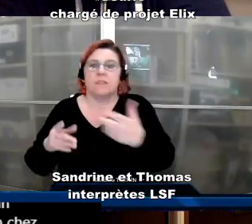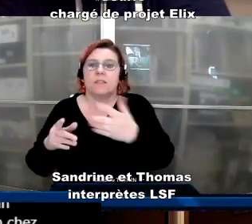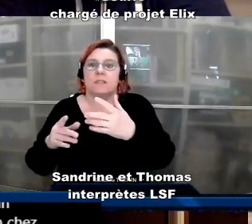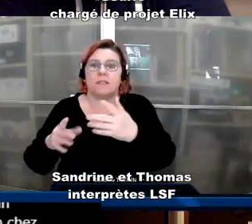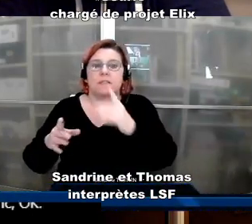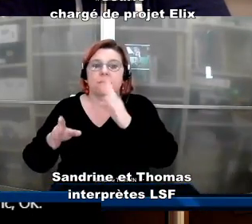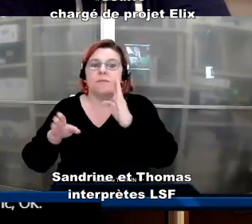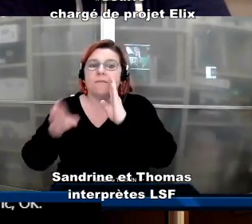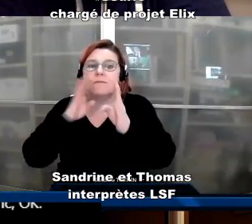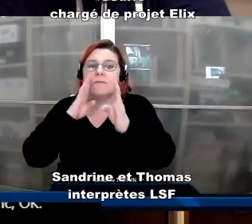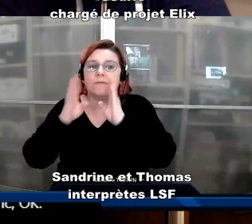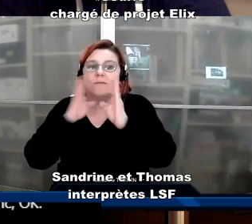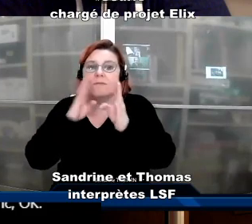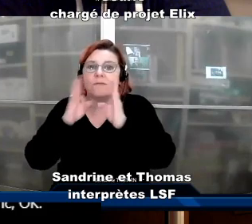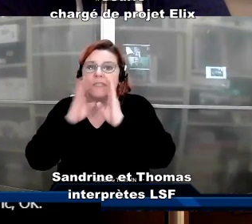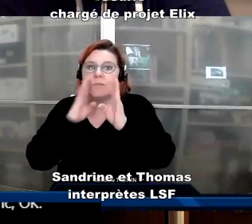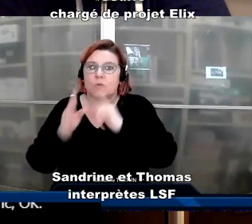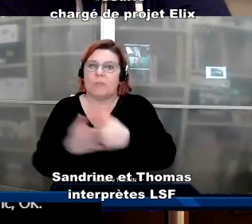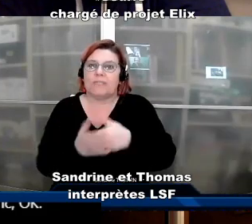inscrit sur des dizaines de groupes